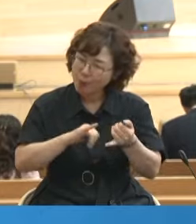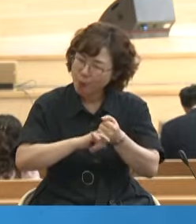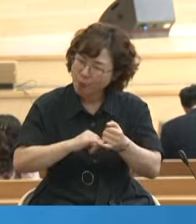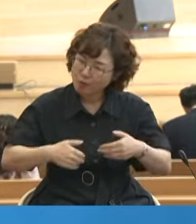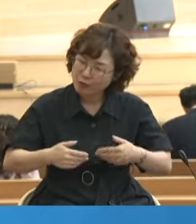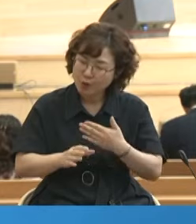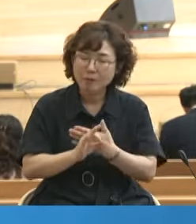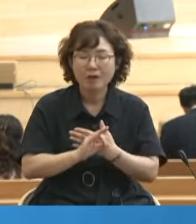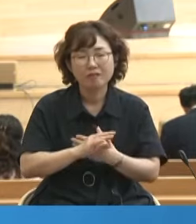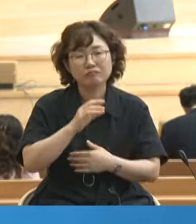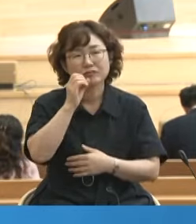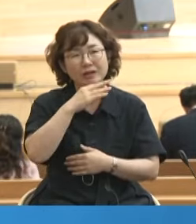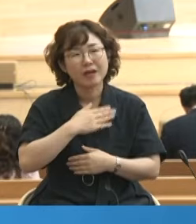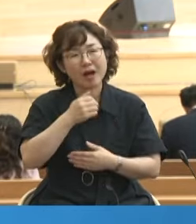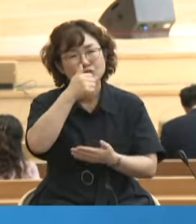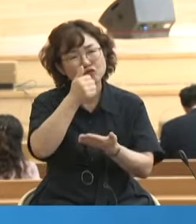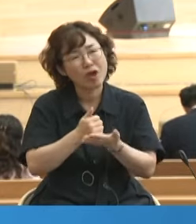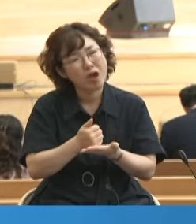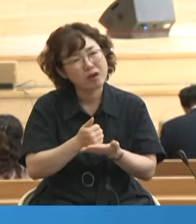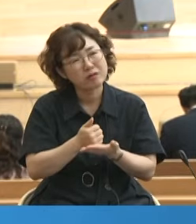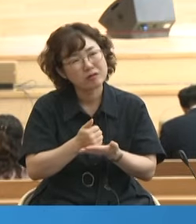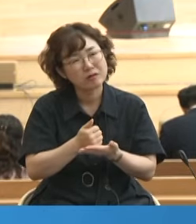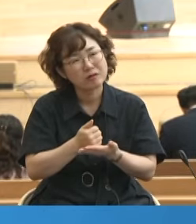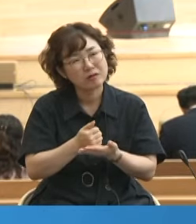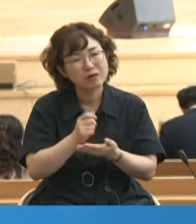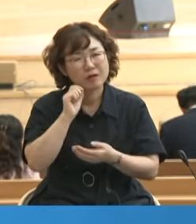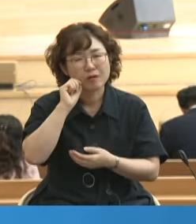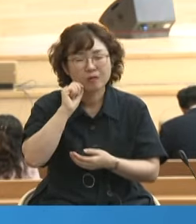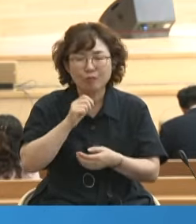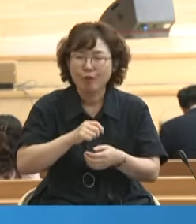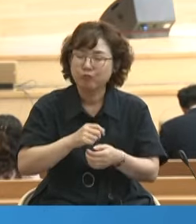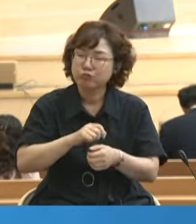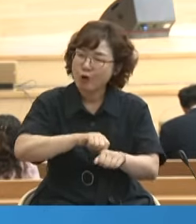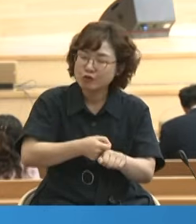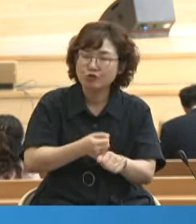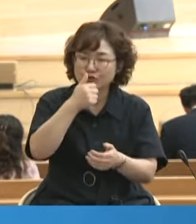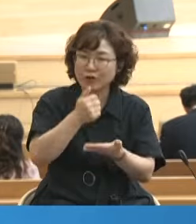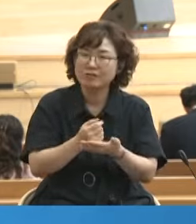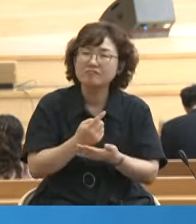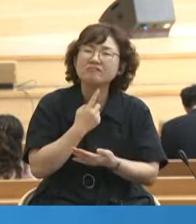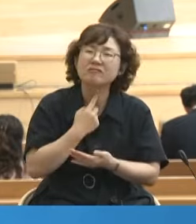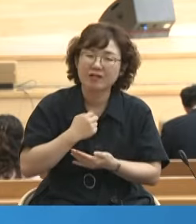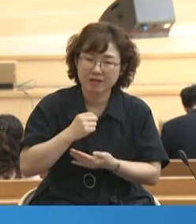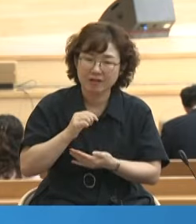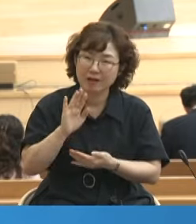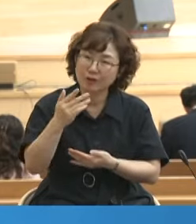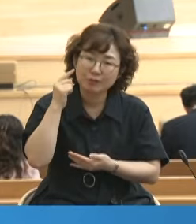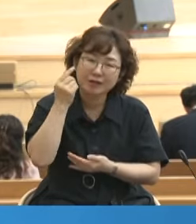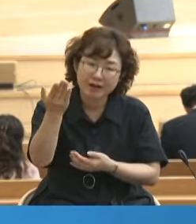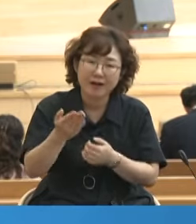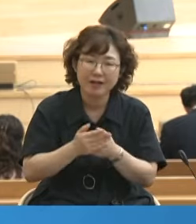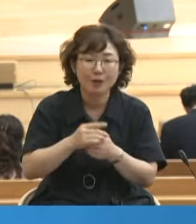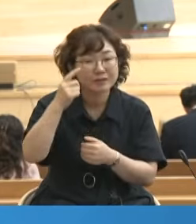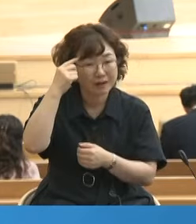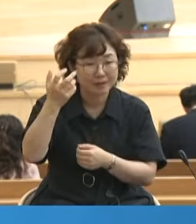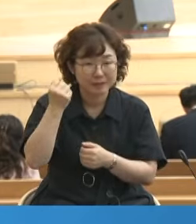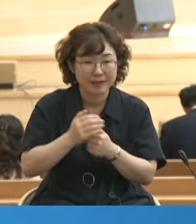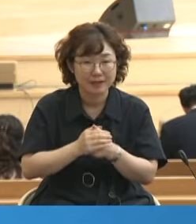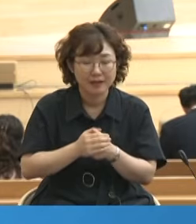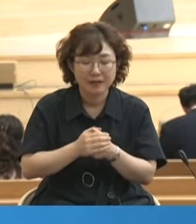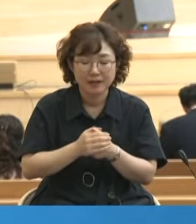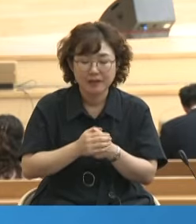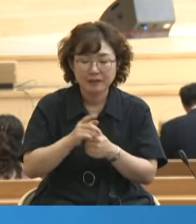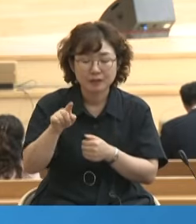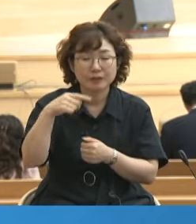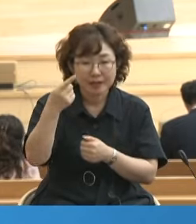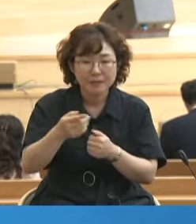내가 뭐 죄를 지어야 되나? 그래야 회개할 거리가 있나? 그렇게 얘기합니다. 그러면서 뭐가 사라졌을까요?